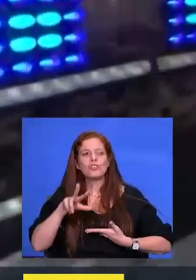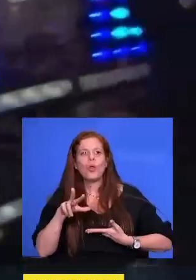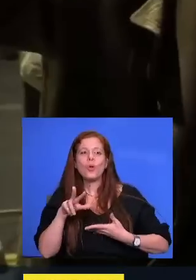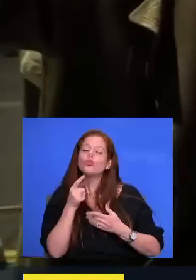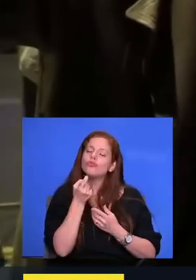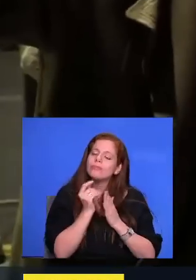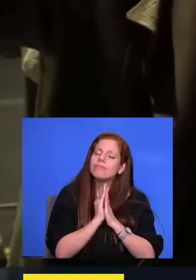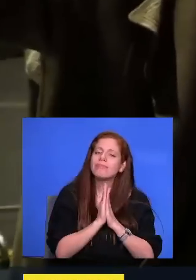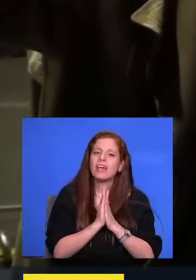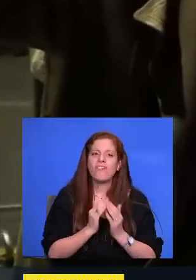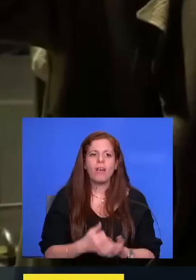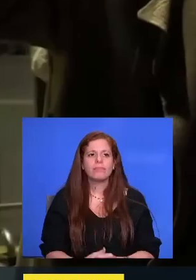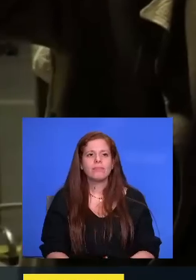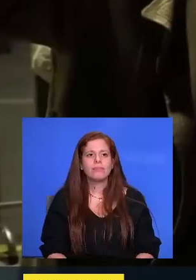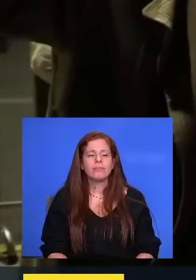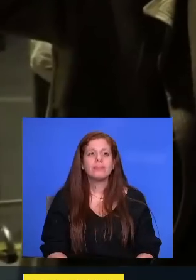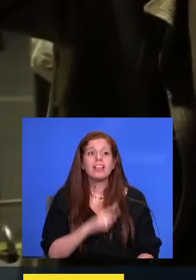תקווה.